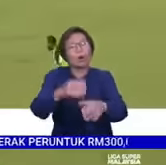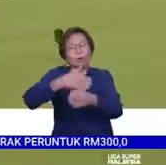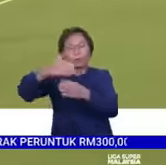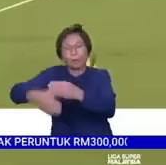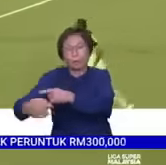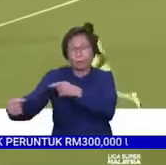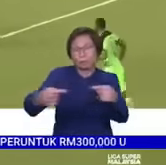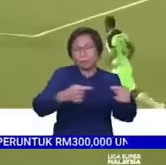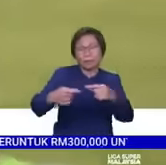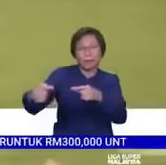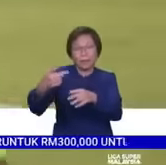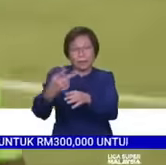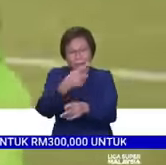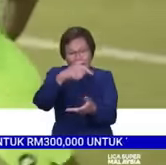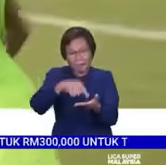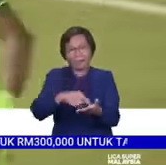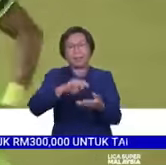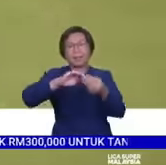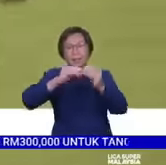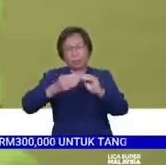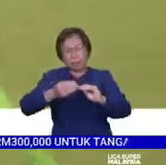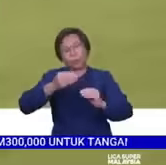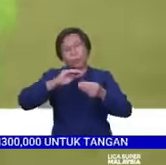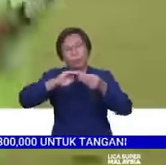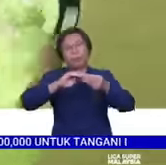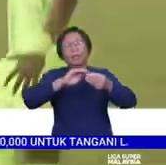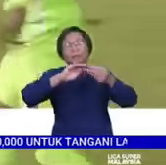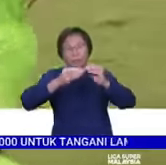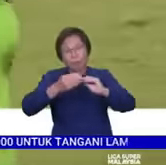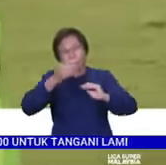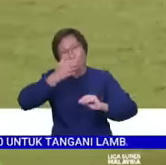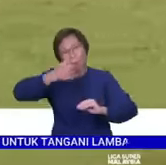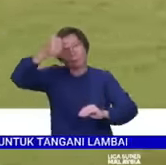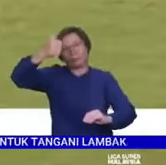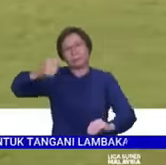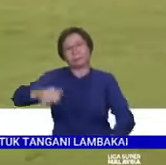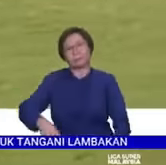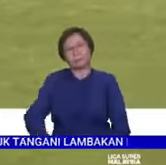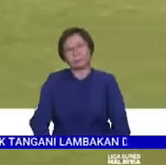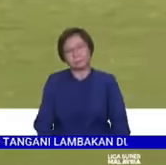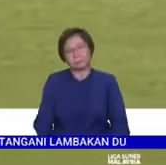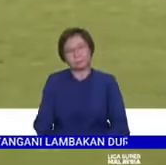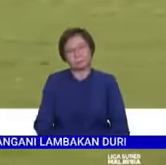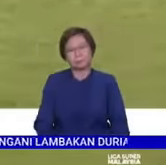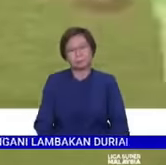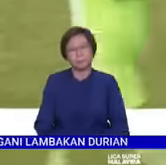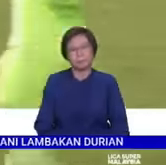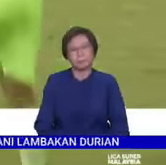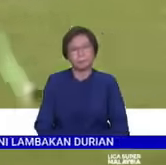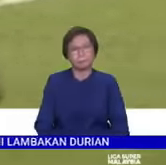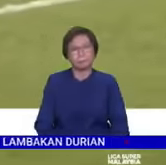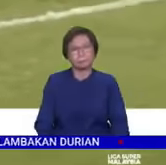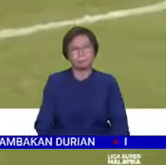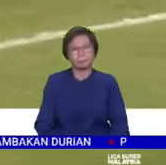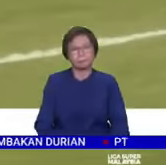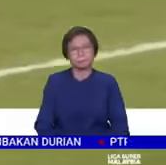istri mendapatkan saingan musim ini di kedudukan yang lebih baik hai hai